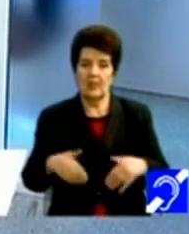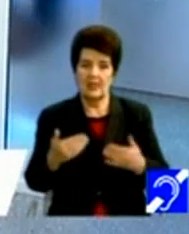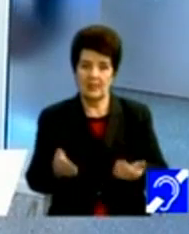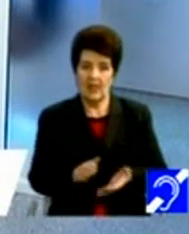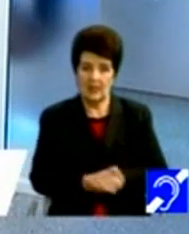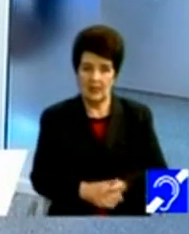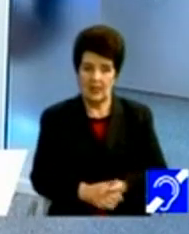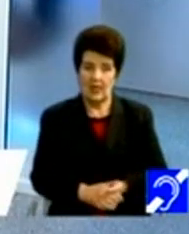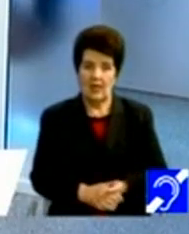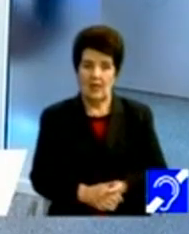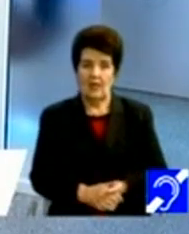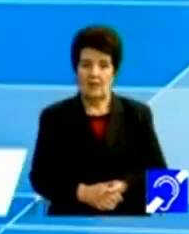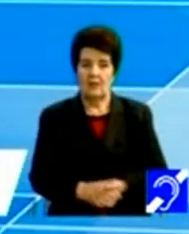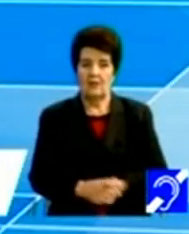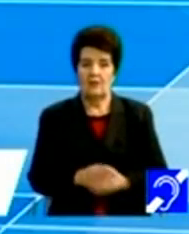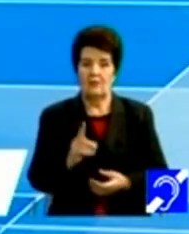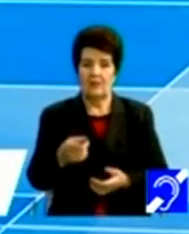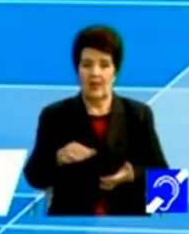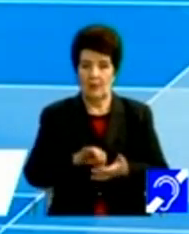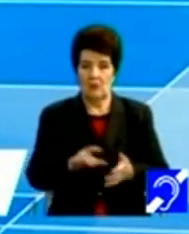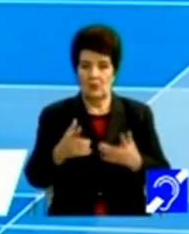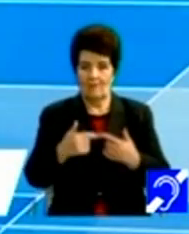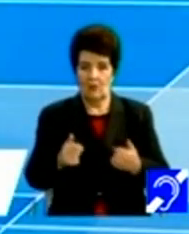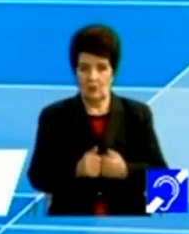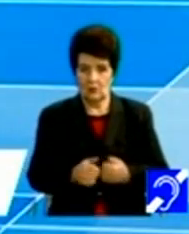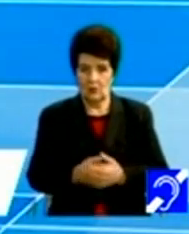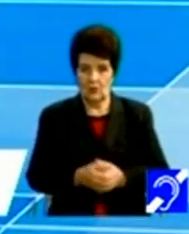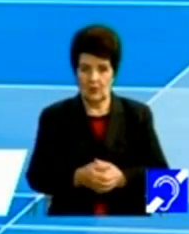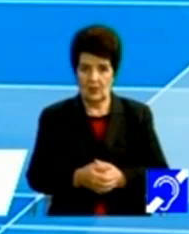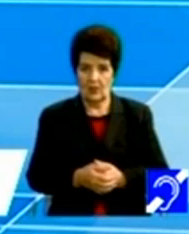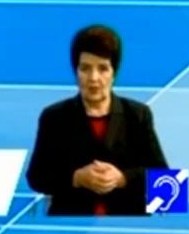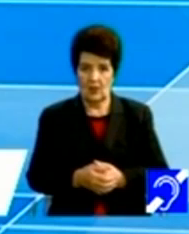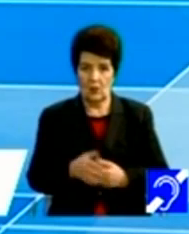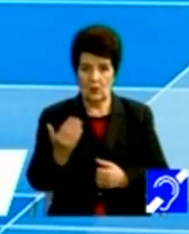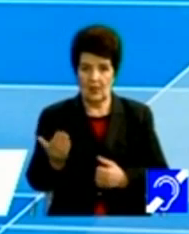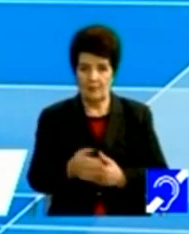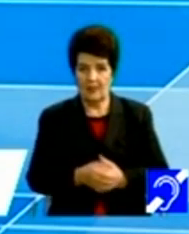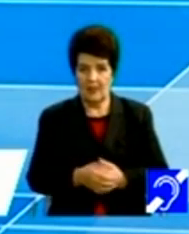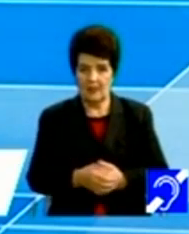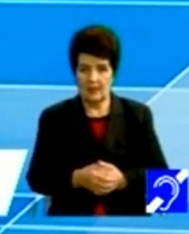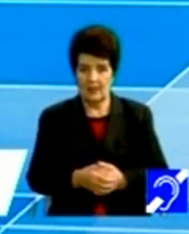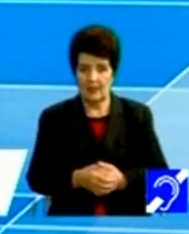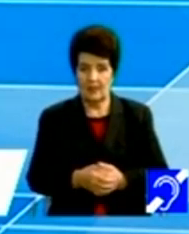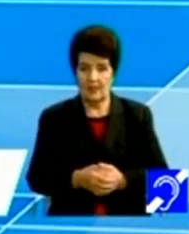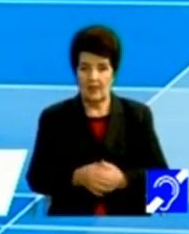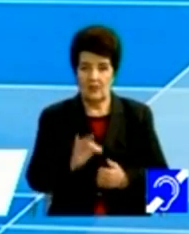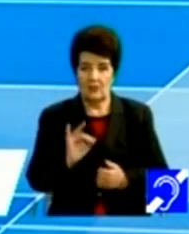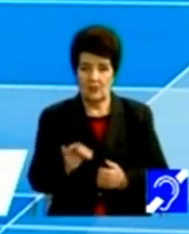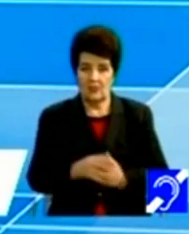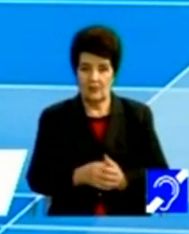pentru că v-am întrebat de dreapta, pentru că aici sunt reprezentanții formațiunilor, mă rog, de dreapta cu orientare spre vest.